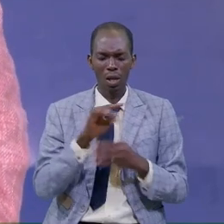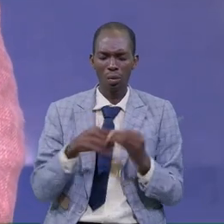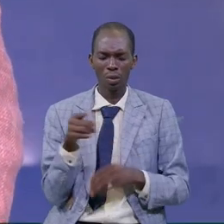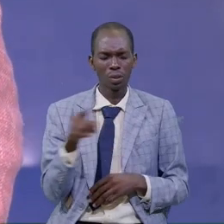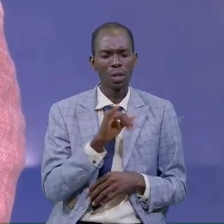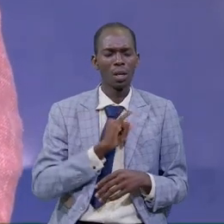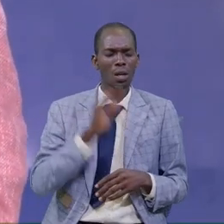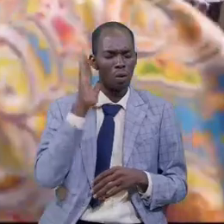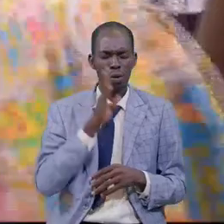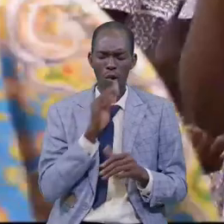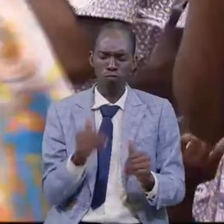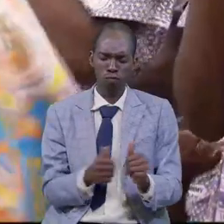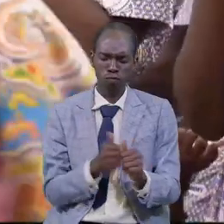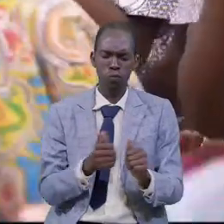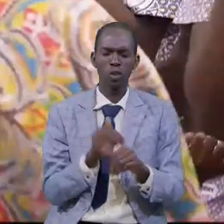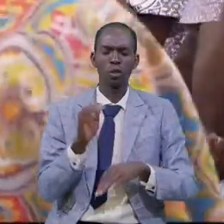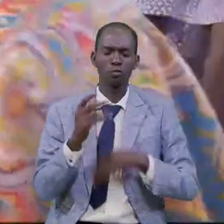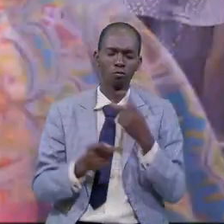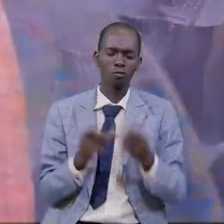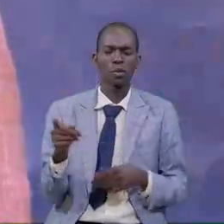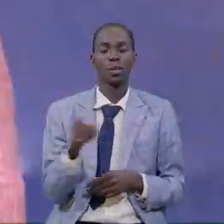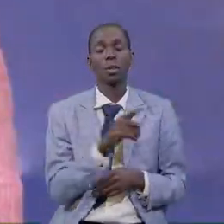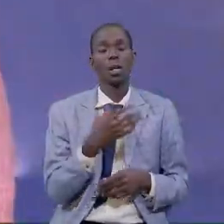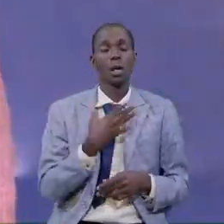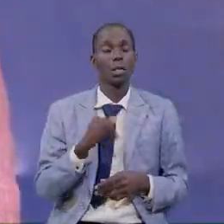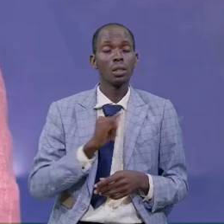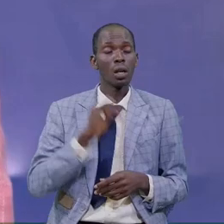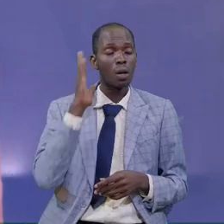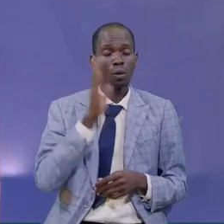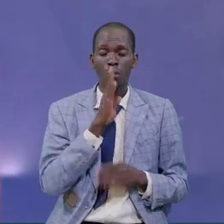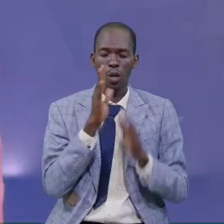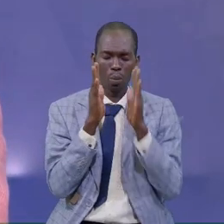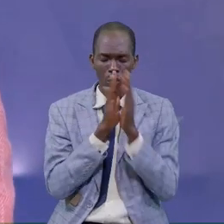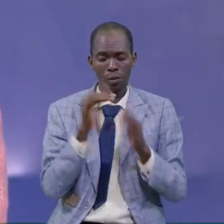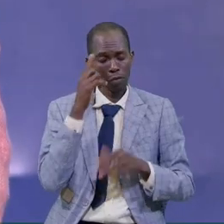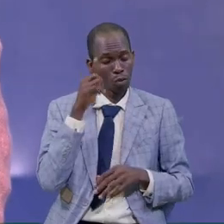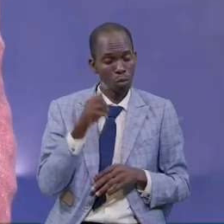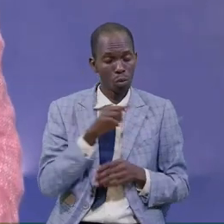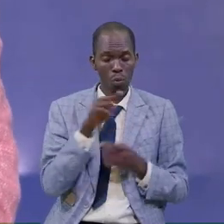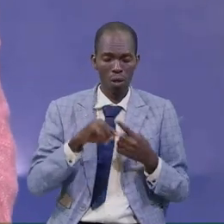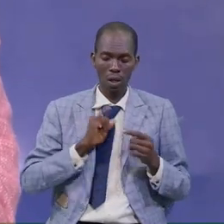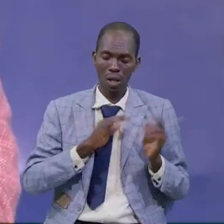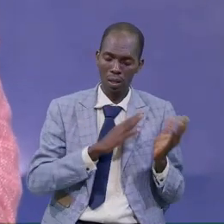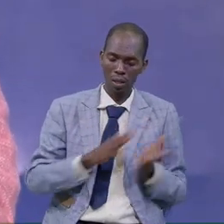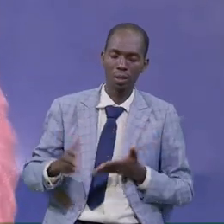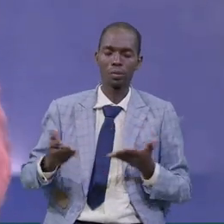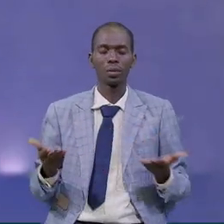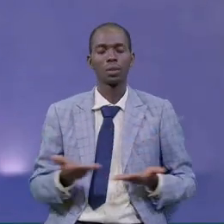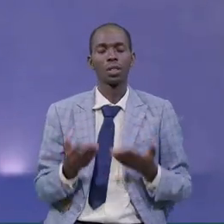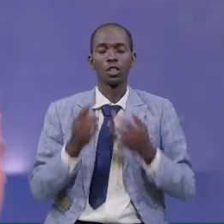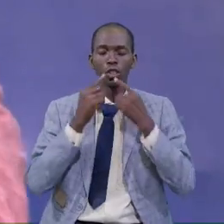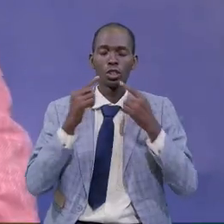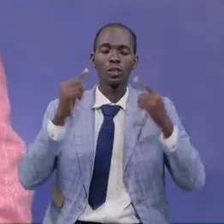vais suivre de près. Et je vais prier pour toi. Et quand je quitterai ici, le